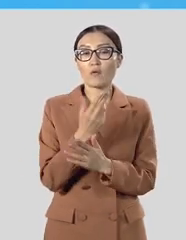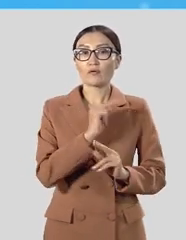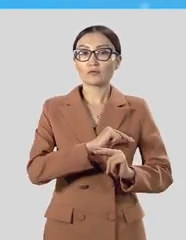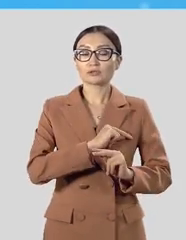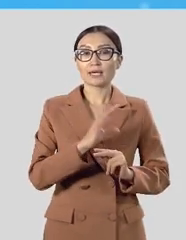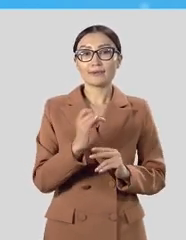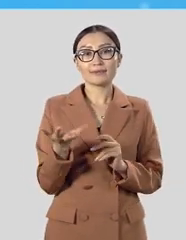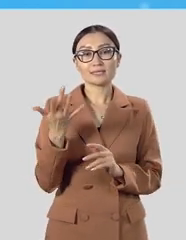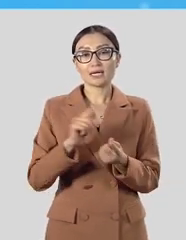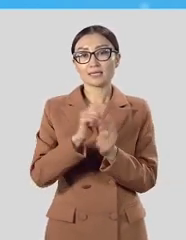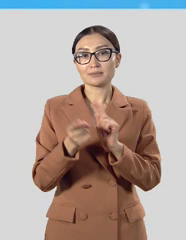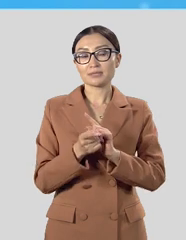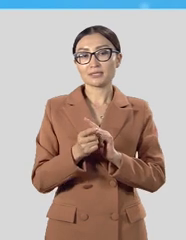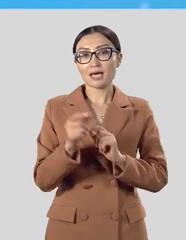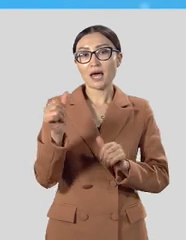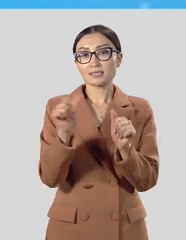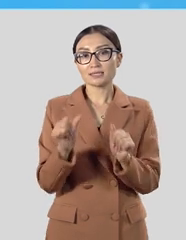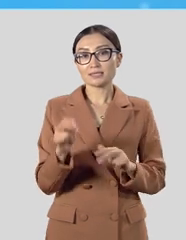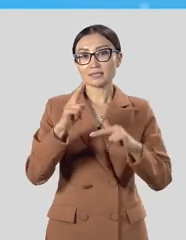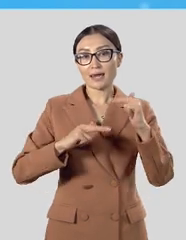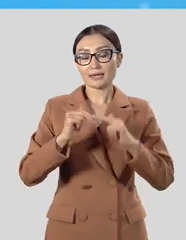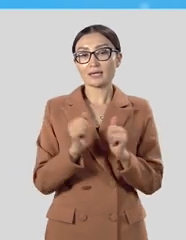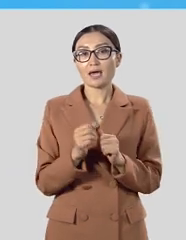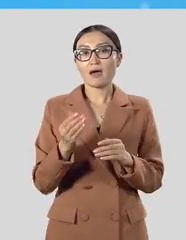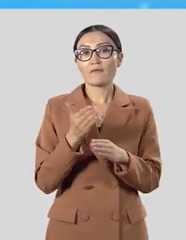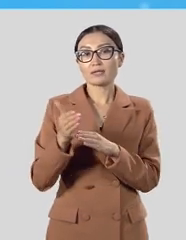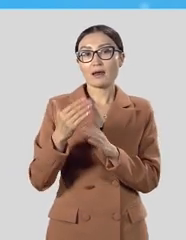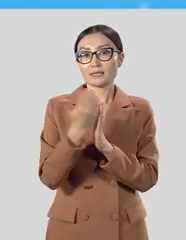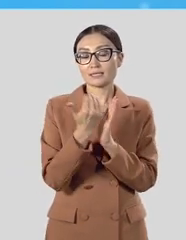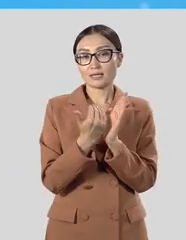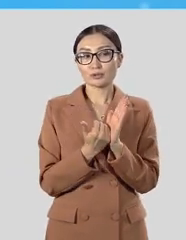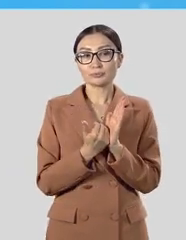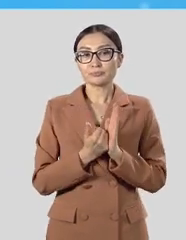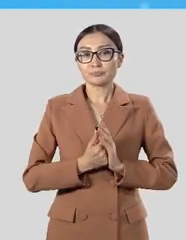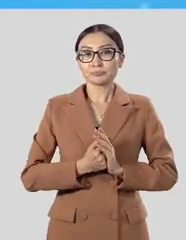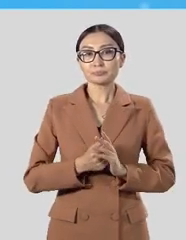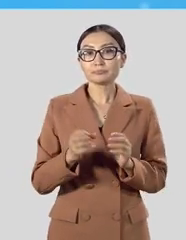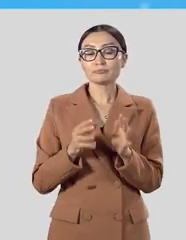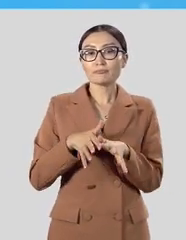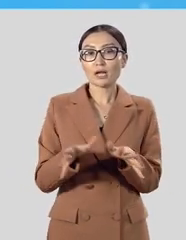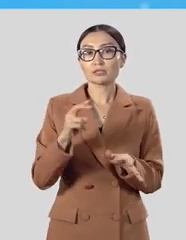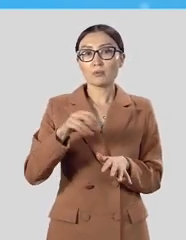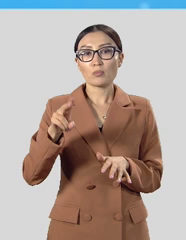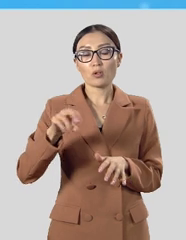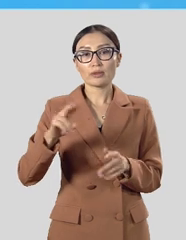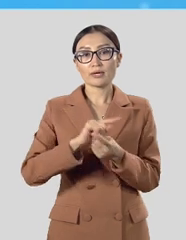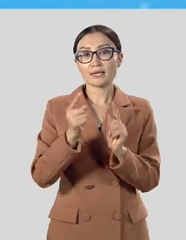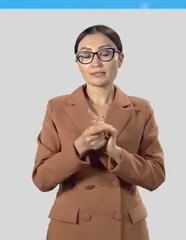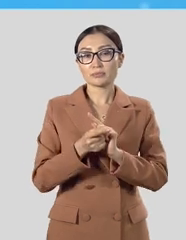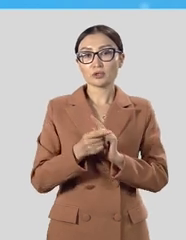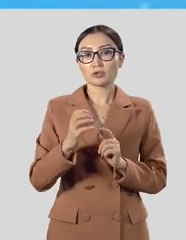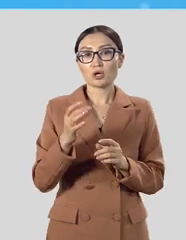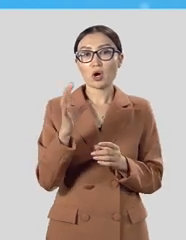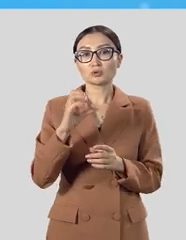и несколько изменяться строение. Выделяют следующие видоизменения корней. Корнеплод – это видоизмененный